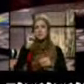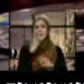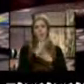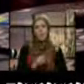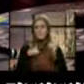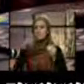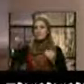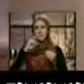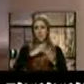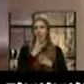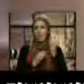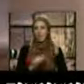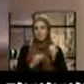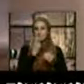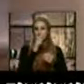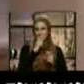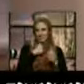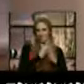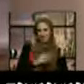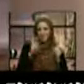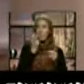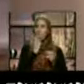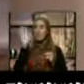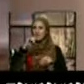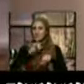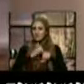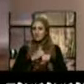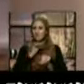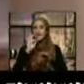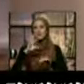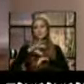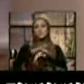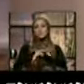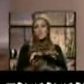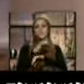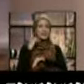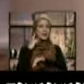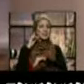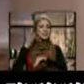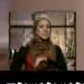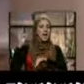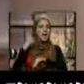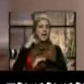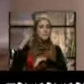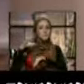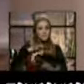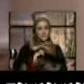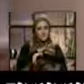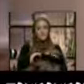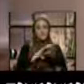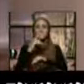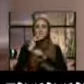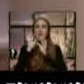بالظبط ده في البداية. وبعدين شوف يا ابني الشبكة دي هدية، يعني عيب احنا نفاصل في هدية، لكن يا